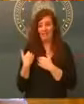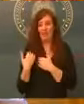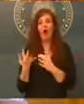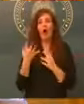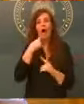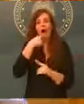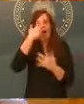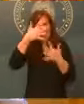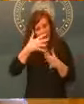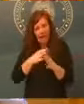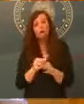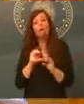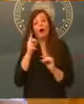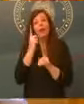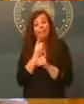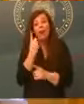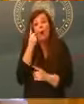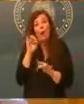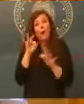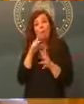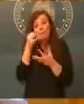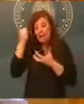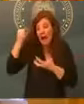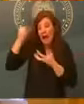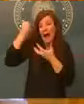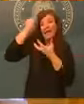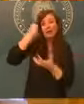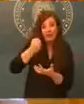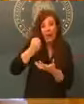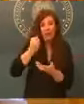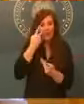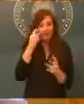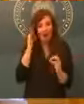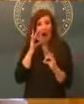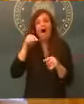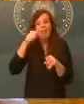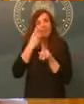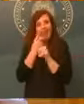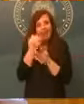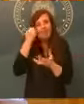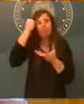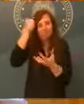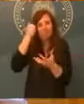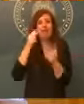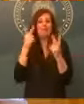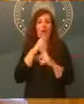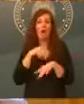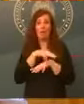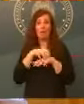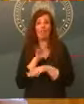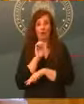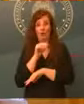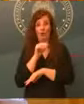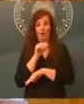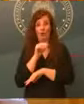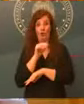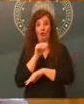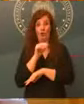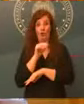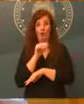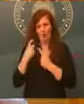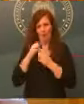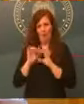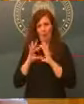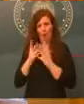da stanziare. Un miliardo in più, per me che sono Ministro dell'Istruzione, che vengo dal mondo della scuola, è veramente tanto se